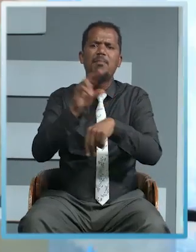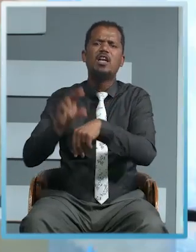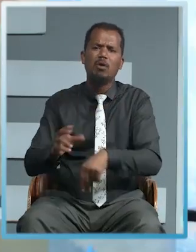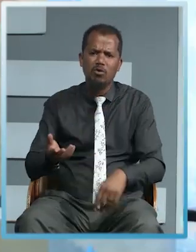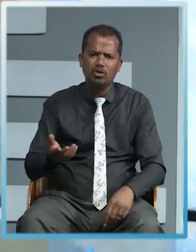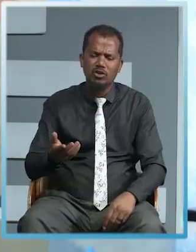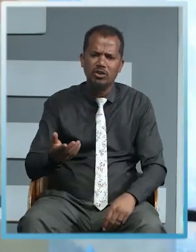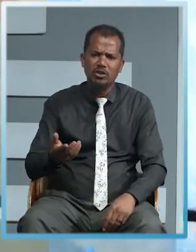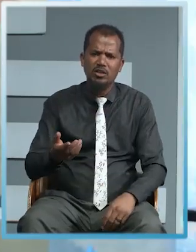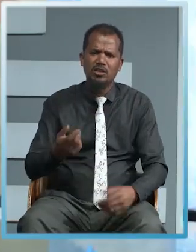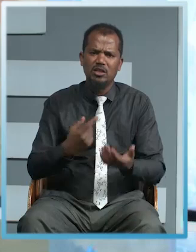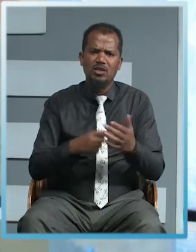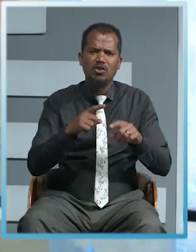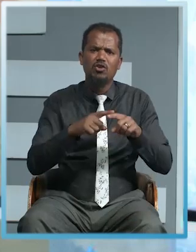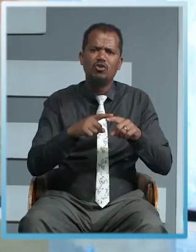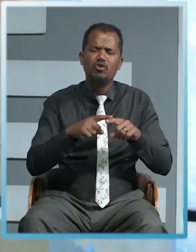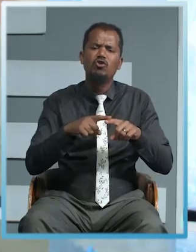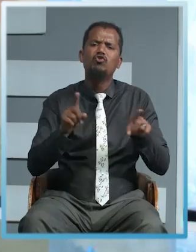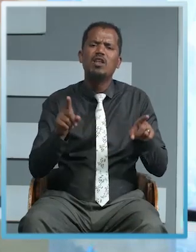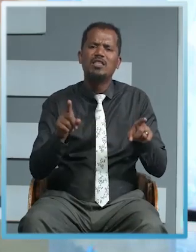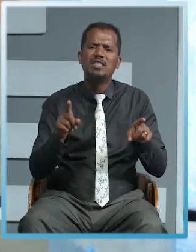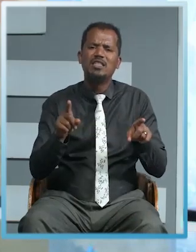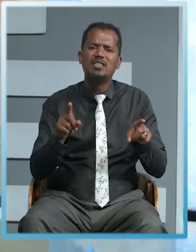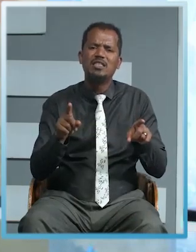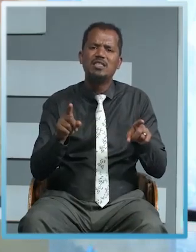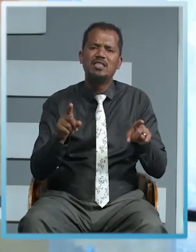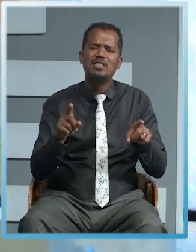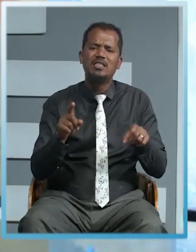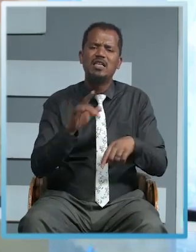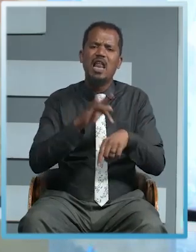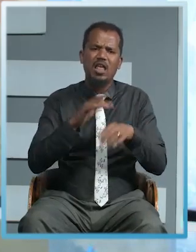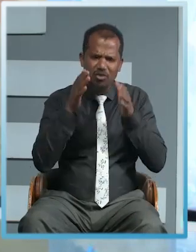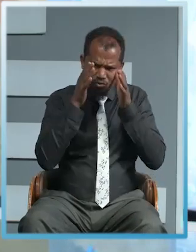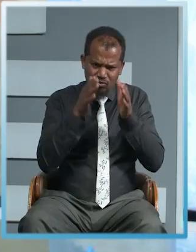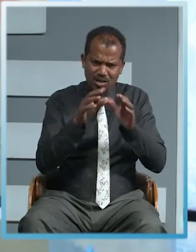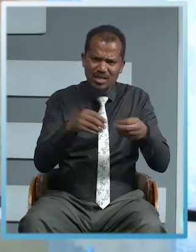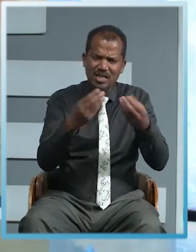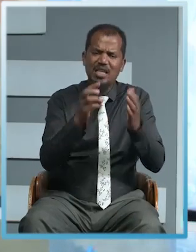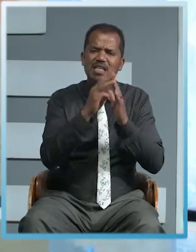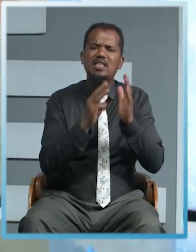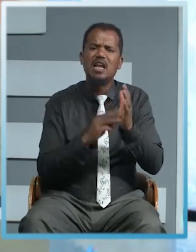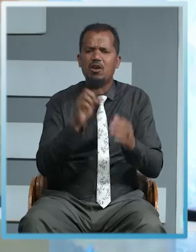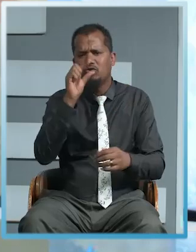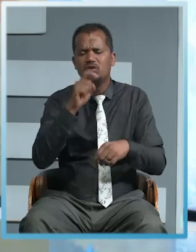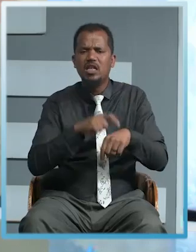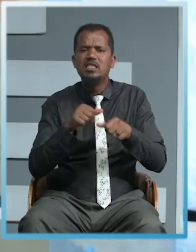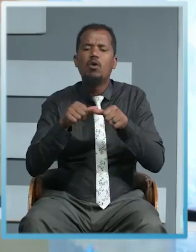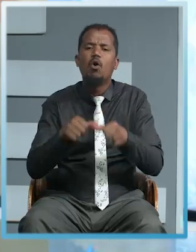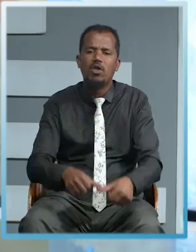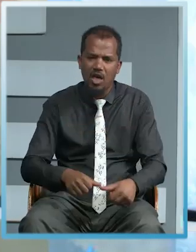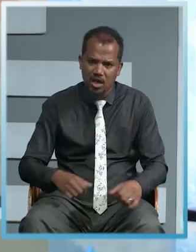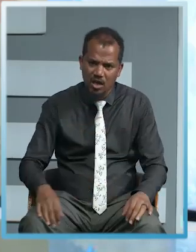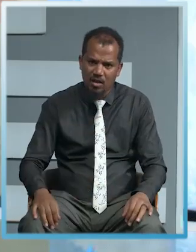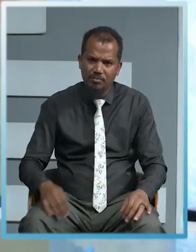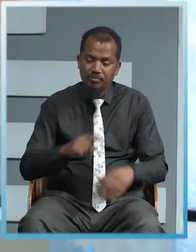بيرسب ليو ليو ليونتن لا تكرتي ست سرعات دمو لتوسنغزي قويه